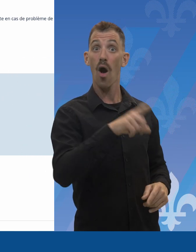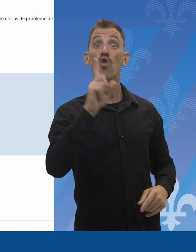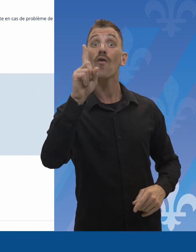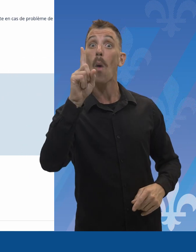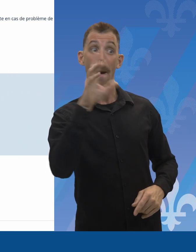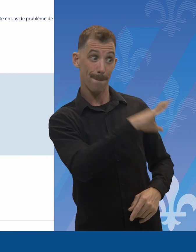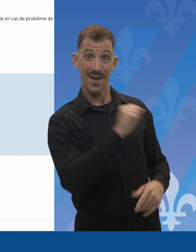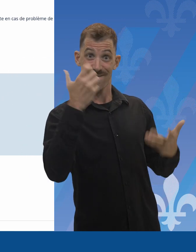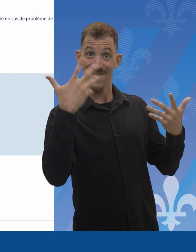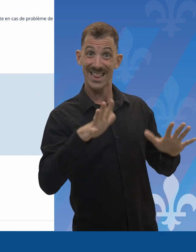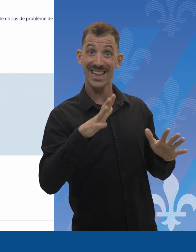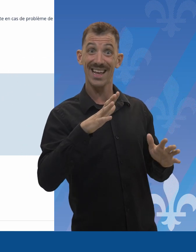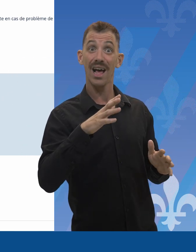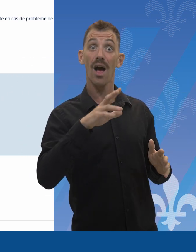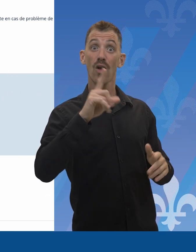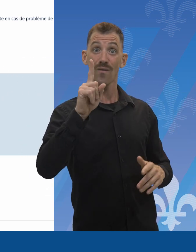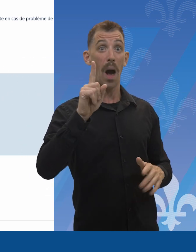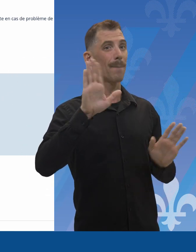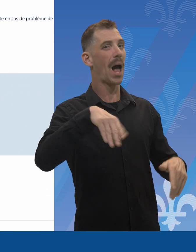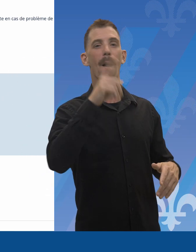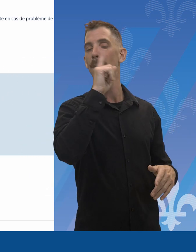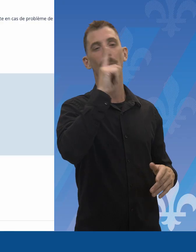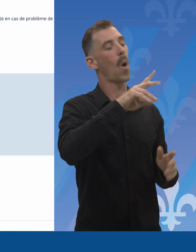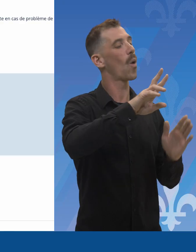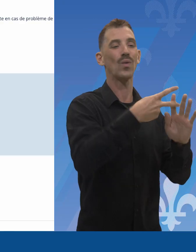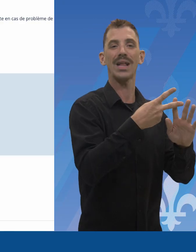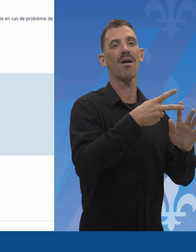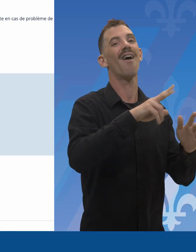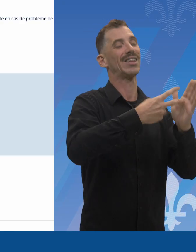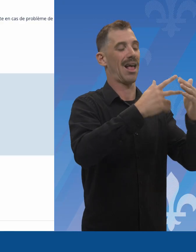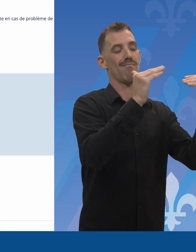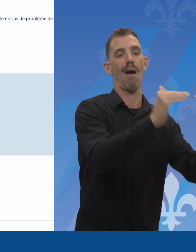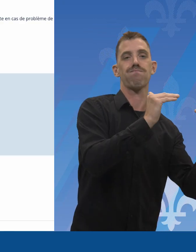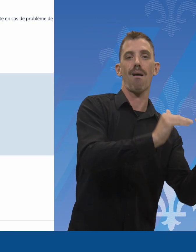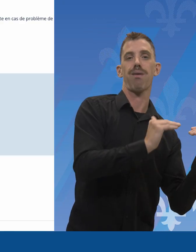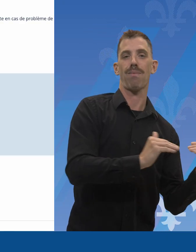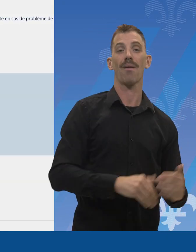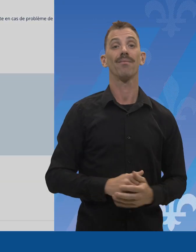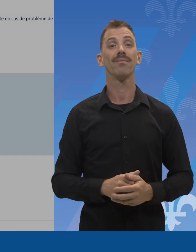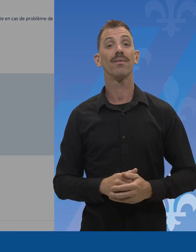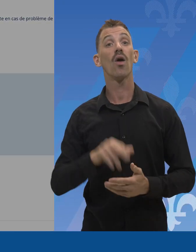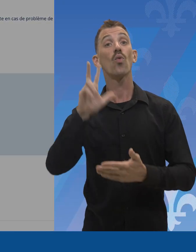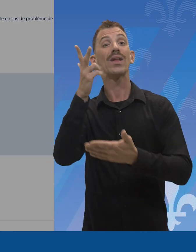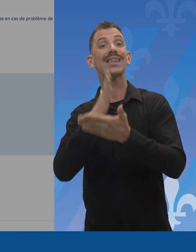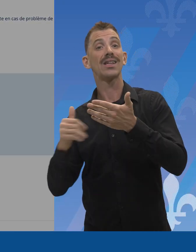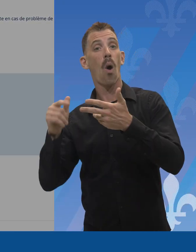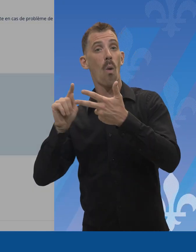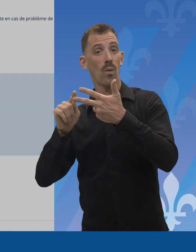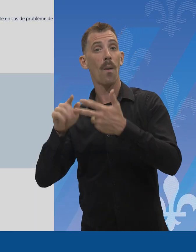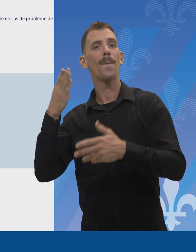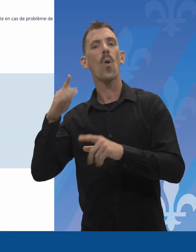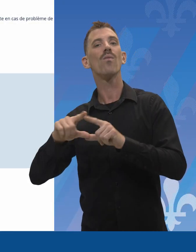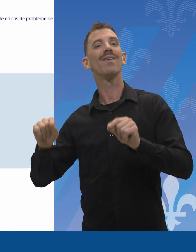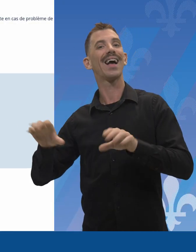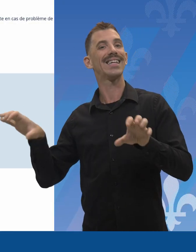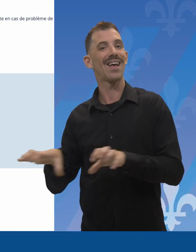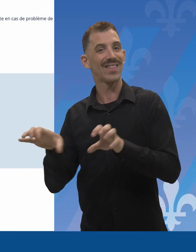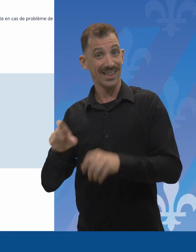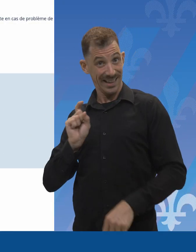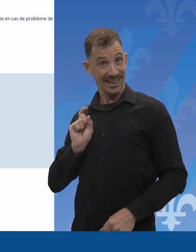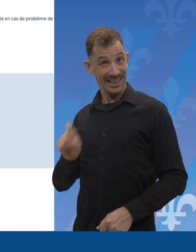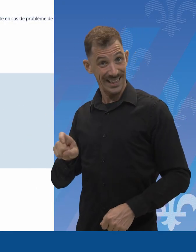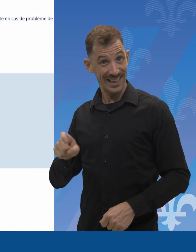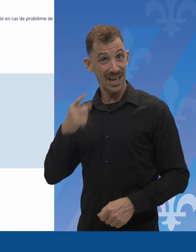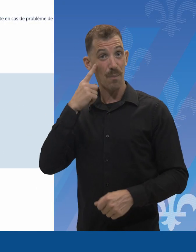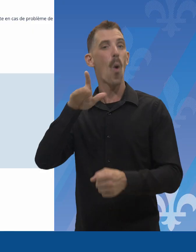d'urgence est à usage unique et se désactive dès qu'il a été utilisé. À la section 3, cliquez sur le bouton « Activer » pour compléter